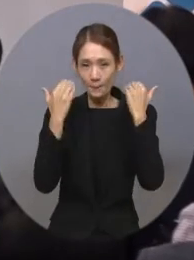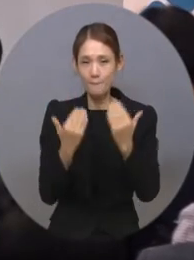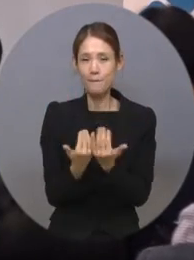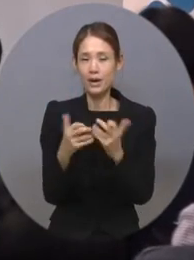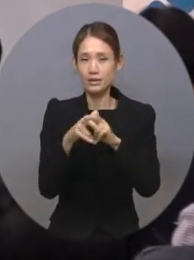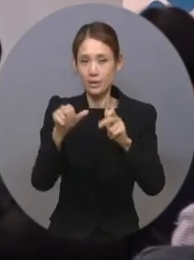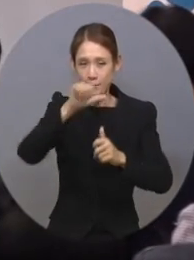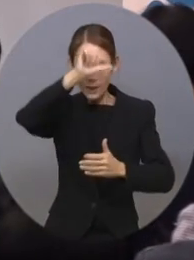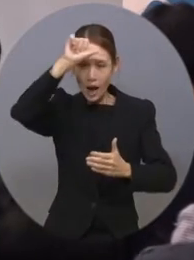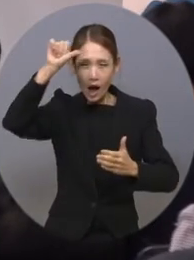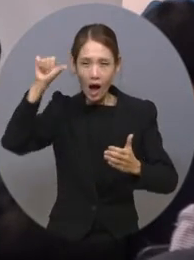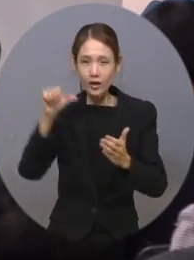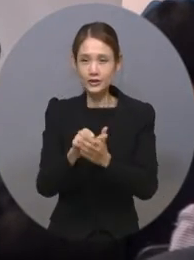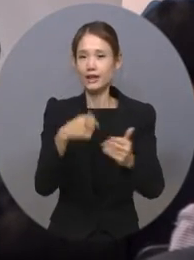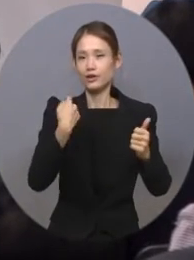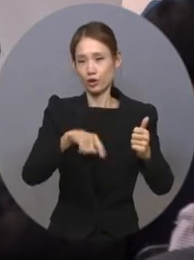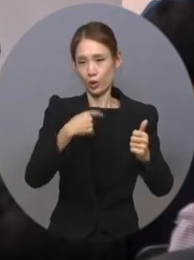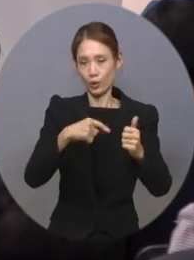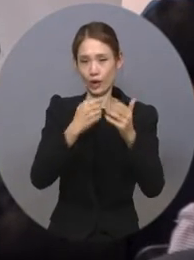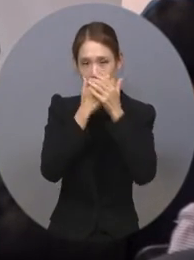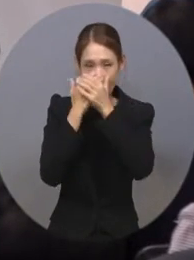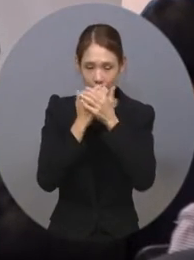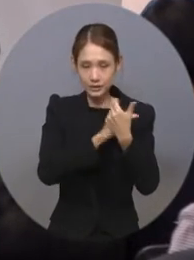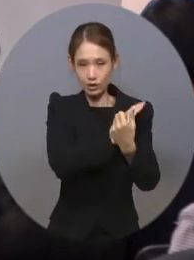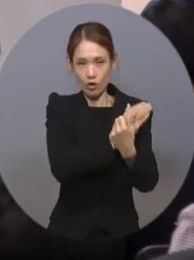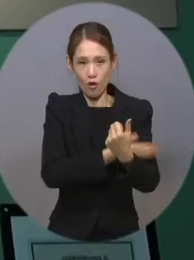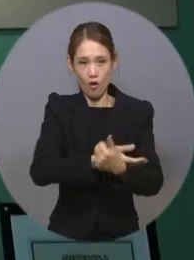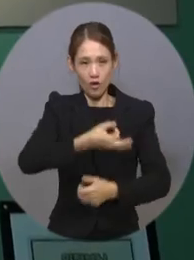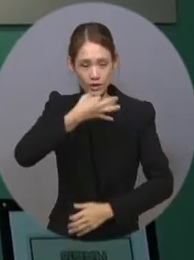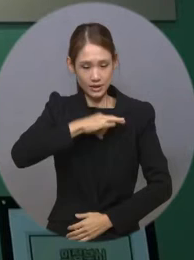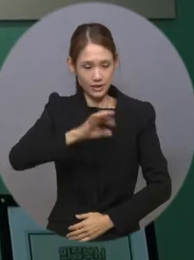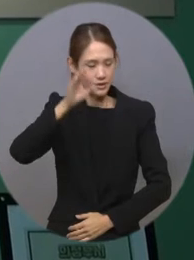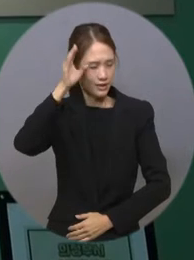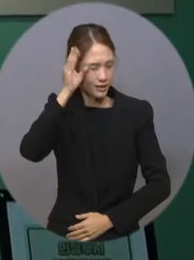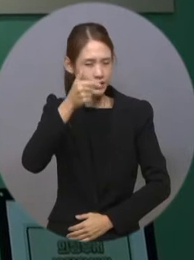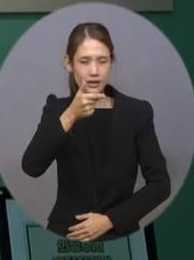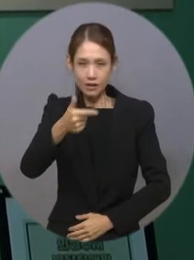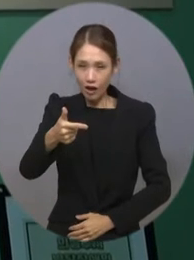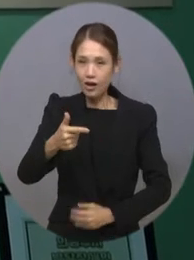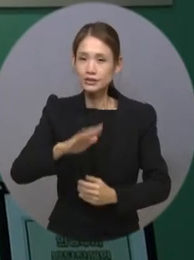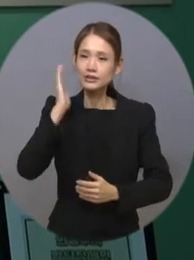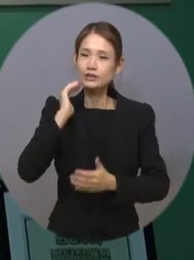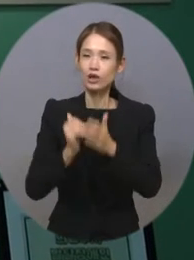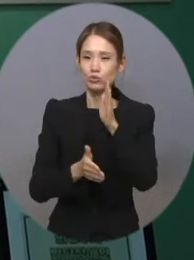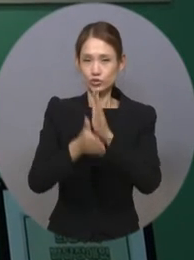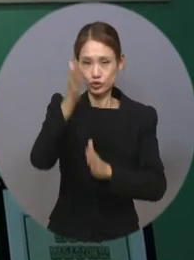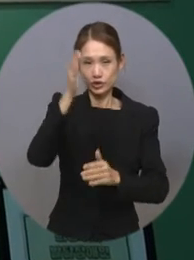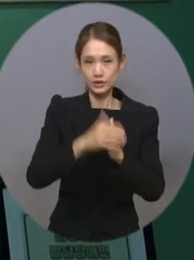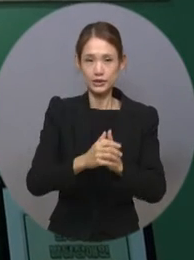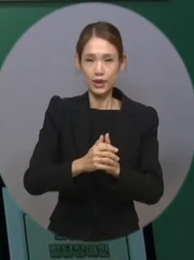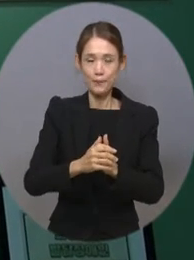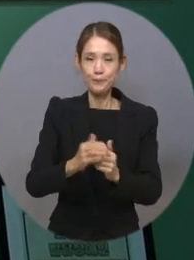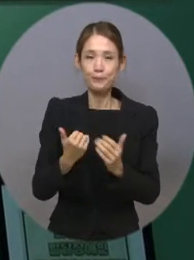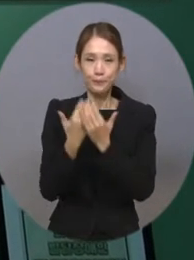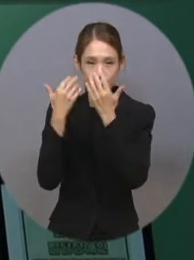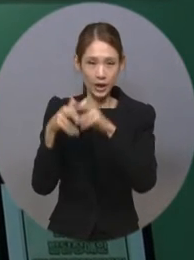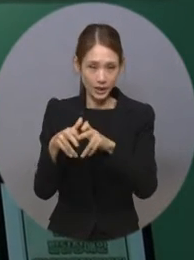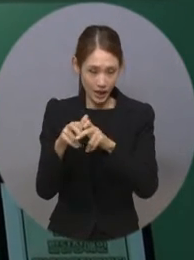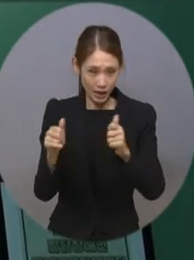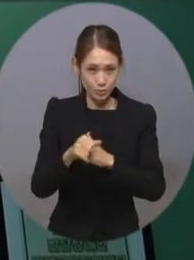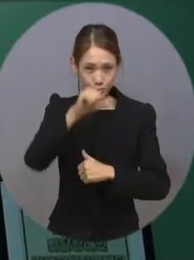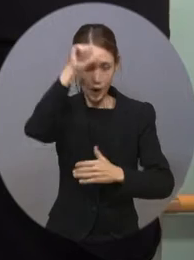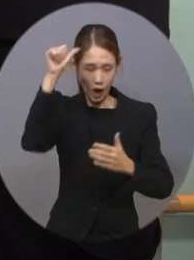발달장애인의 평생교육 및 학습 권익을 크게 높여줄 것으로 기대되는 의정부시 발달장애인